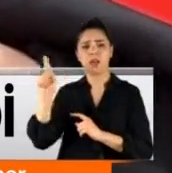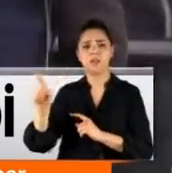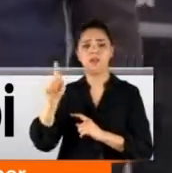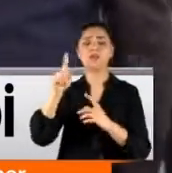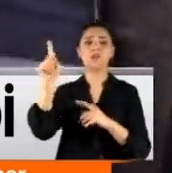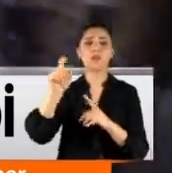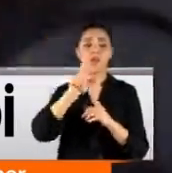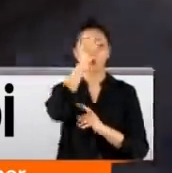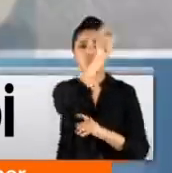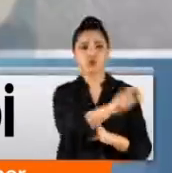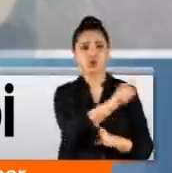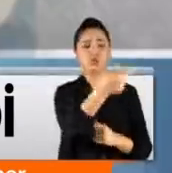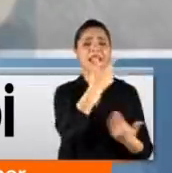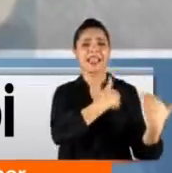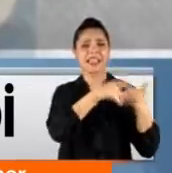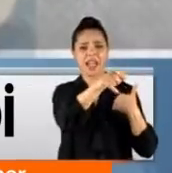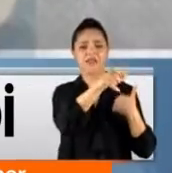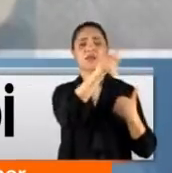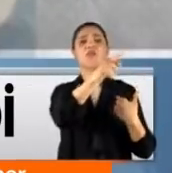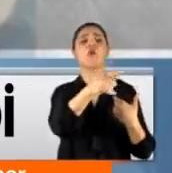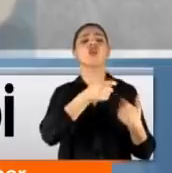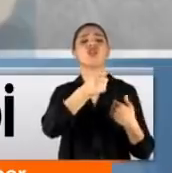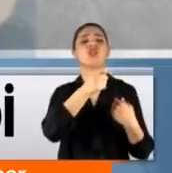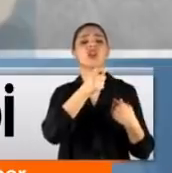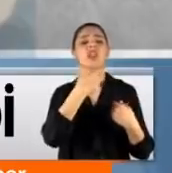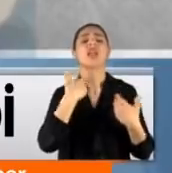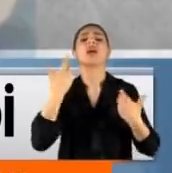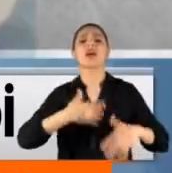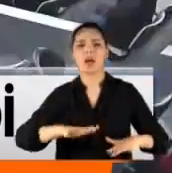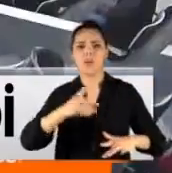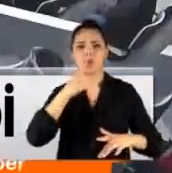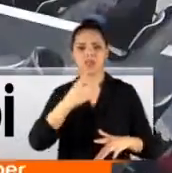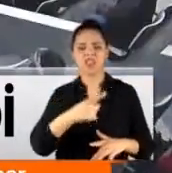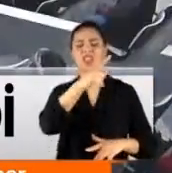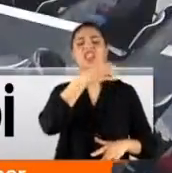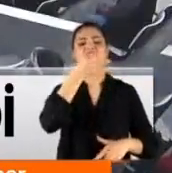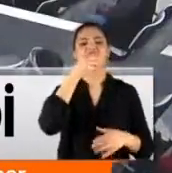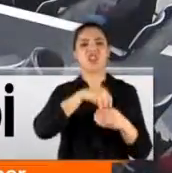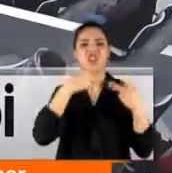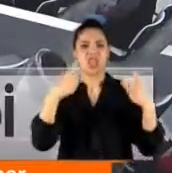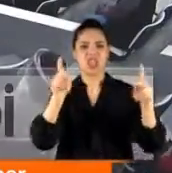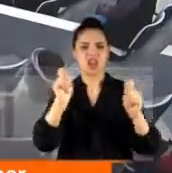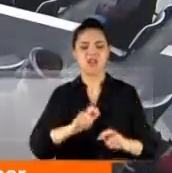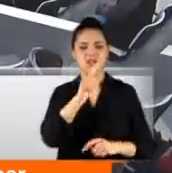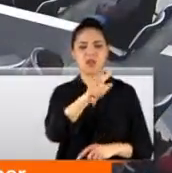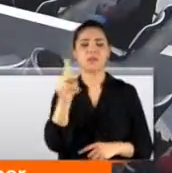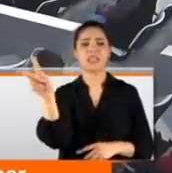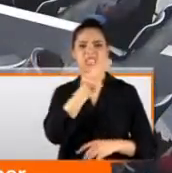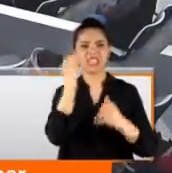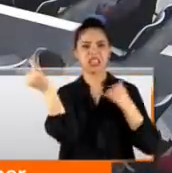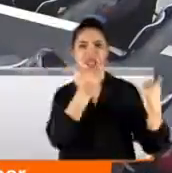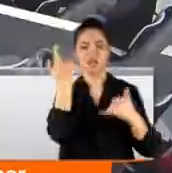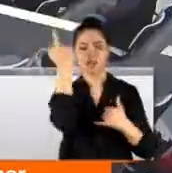başta cinayeti her ne kadar reddetse de korkunç gerçek katil zanlısının ifadesinde ortaya çıktı. Aralarında geçen bir tartışma